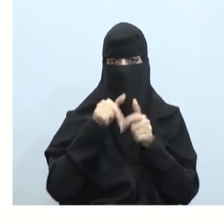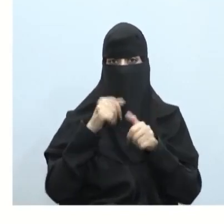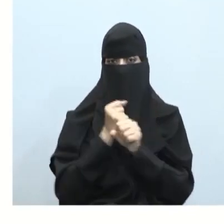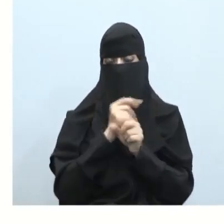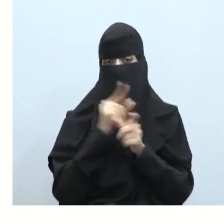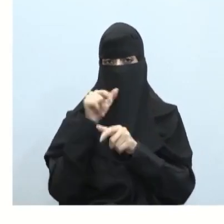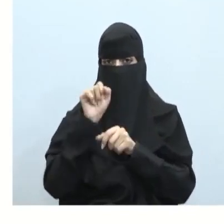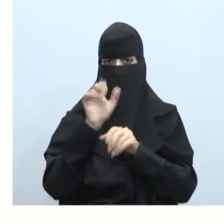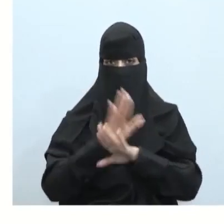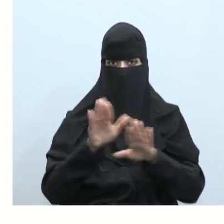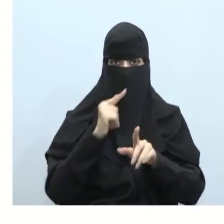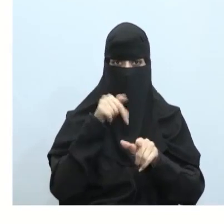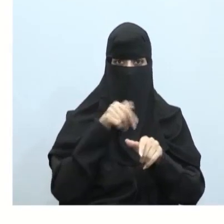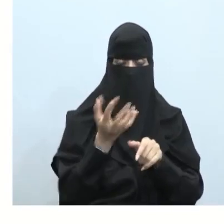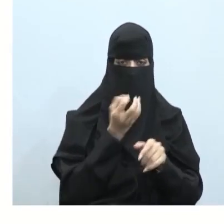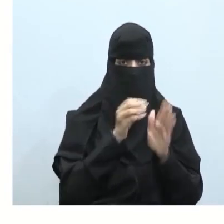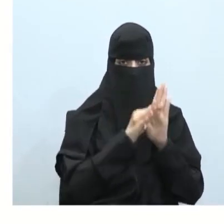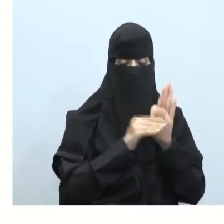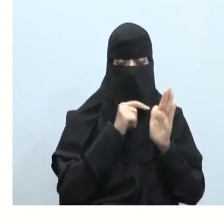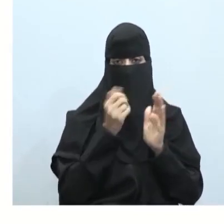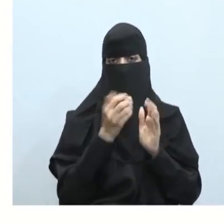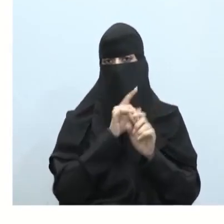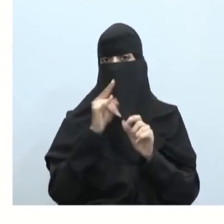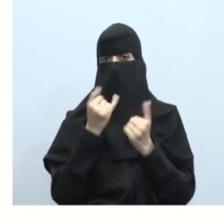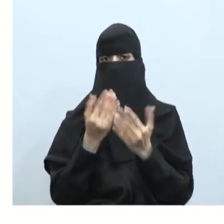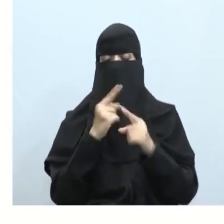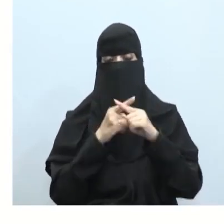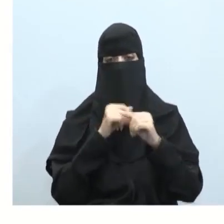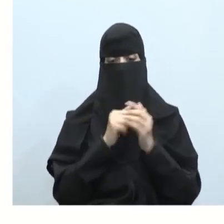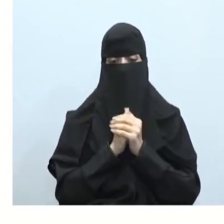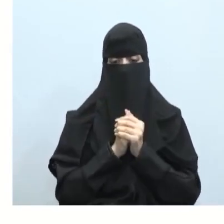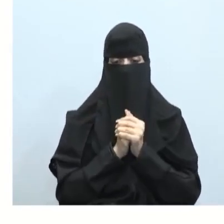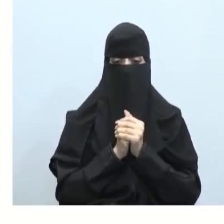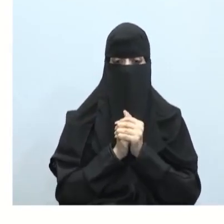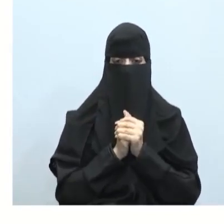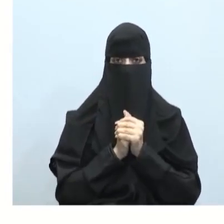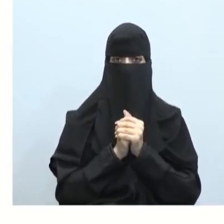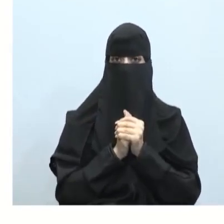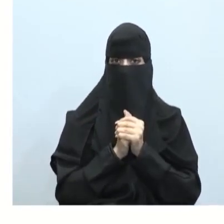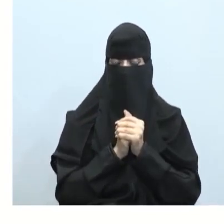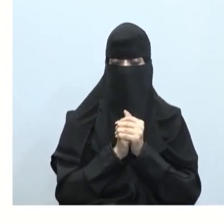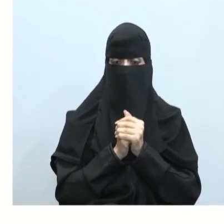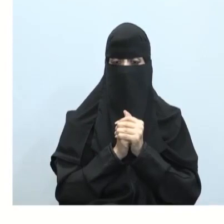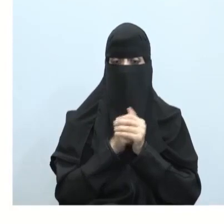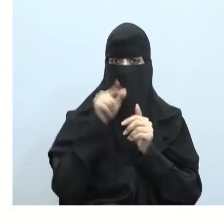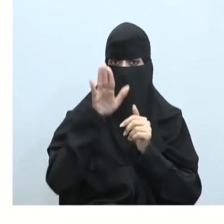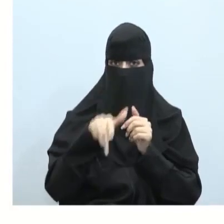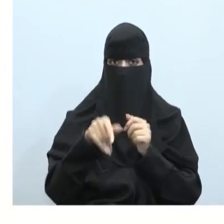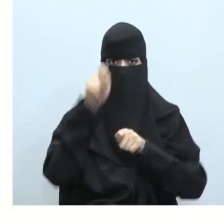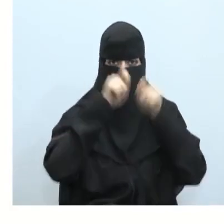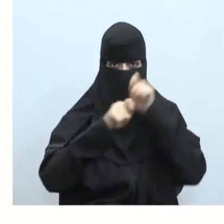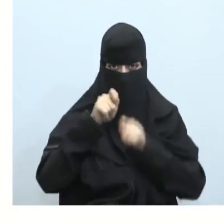تنفيذ البرنامج فقط اذا كان برنامج المصدر لا يحتوي على اخطاء في تركيب الجمل اتفقنا انه في عمليه